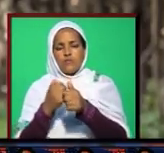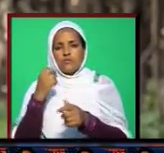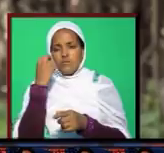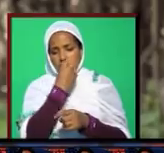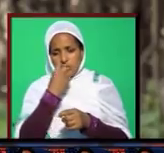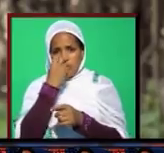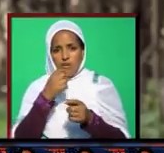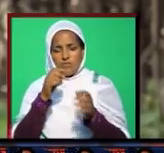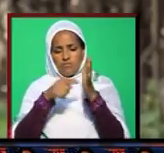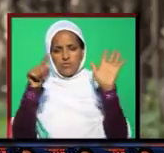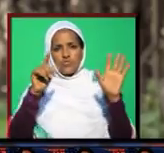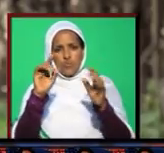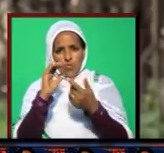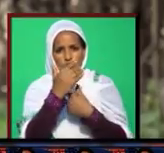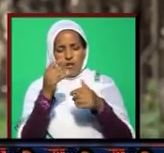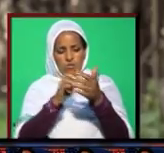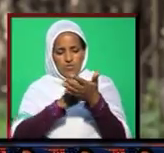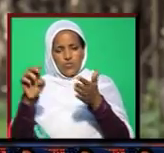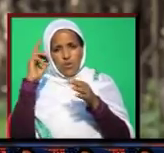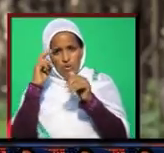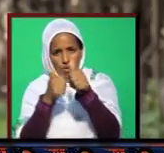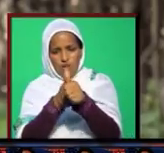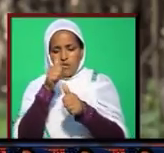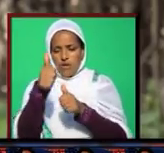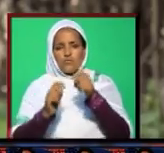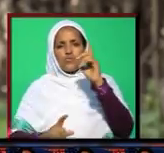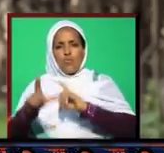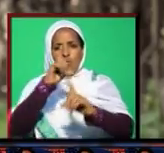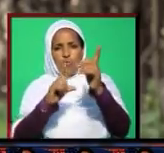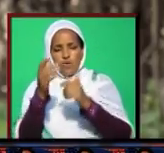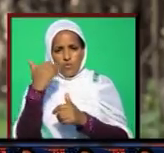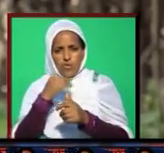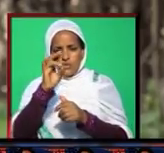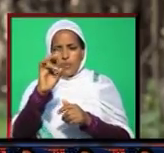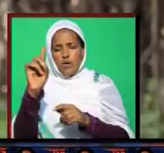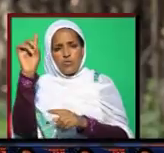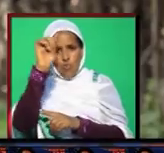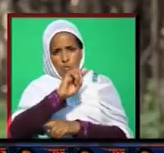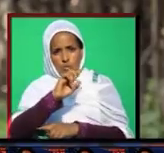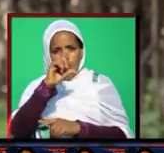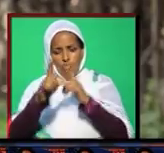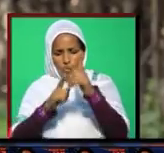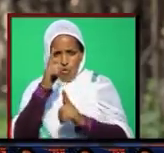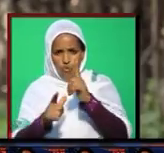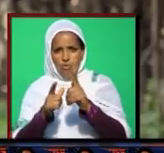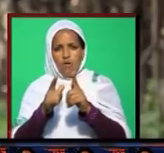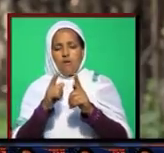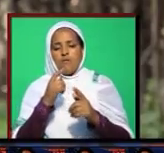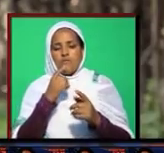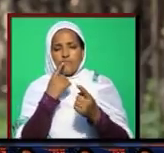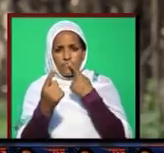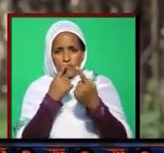ልሳናት ተገልጸውላቸዋል። ለቅዱሳን ሐዋርያት አንድ የዕብራይስጥ ቋንቋ ነበራቸው። 72 ቋንቋ ተጨምሮ በ72